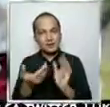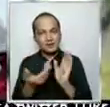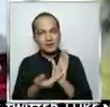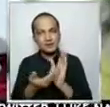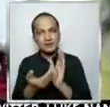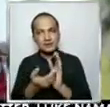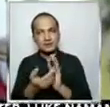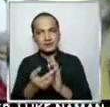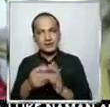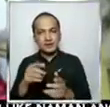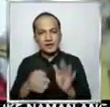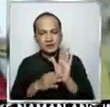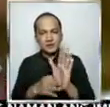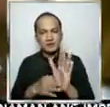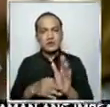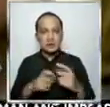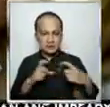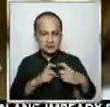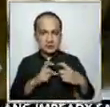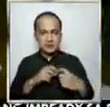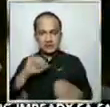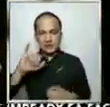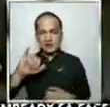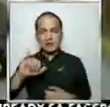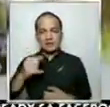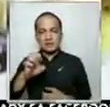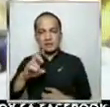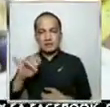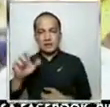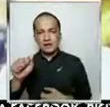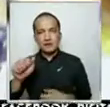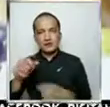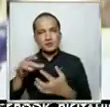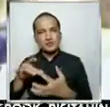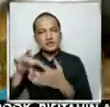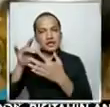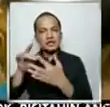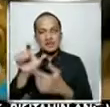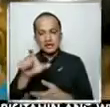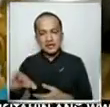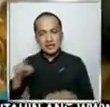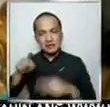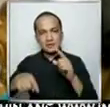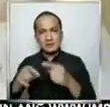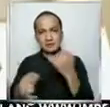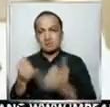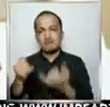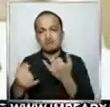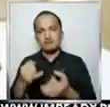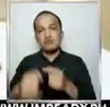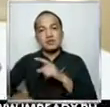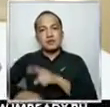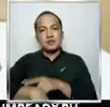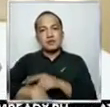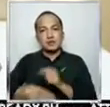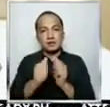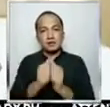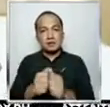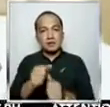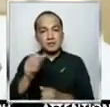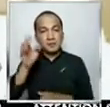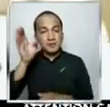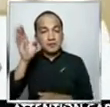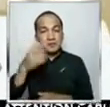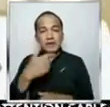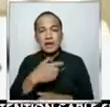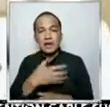mo Jessica Soho kasama ang kanyang special Italian friend. Sa kanyang huling sandali, kapiling ni Baba G ang ina na si